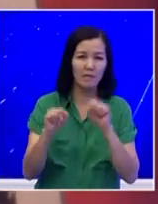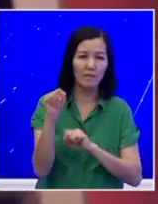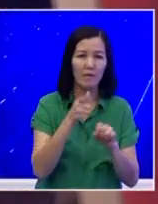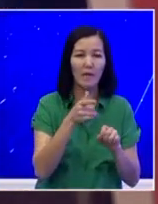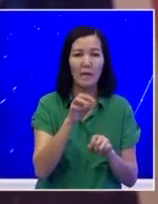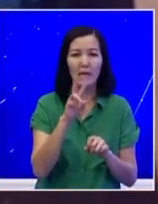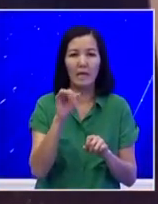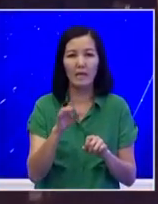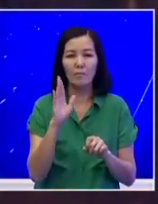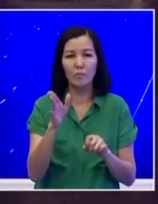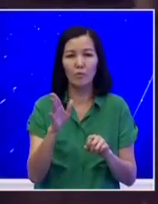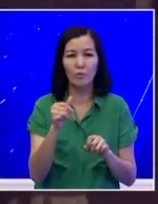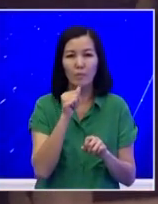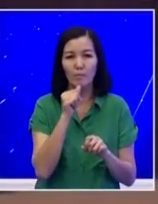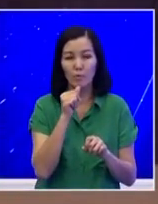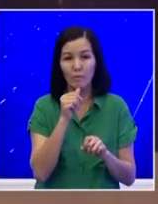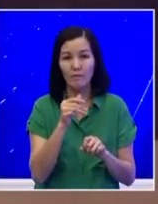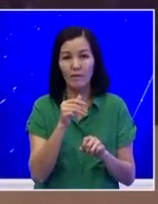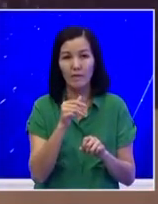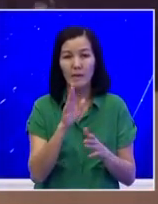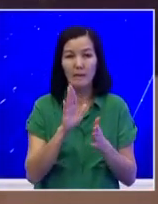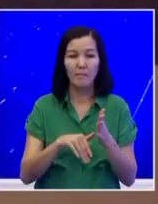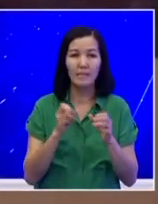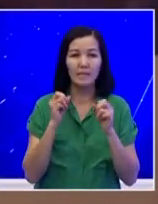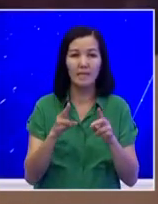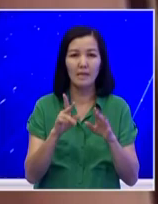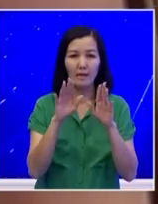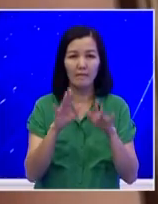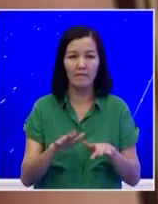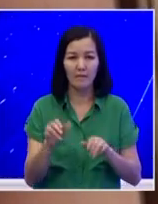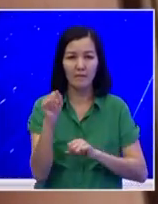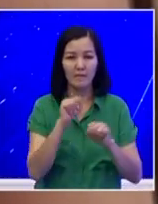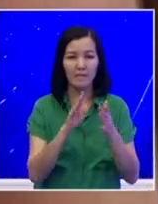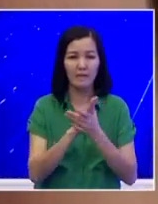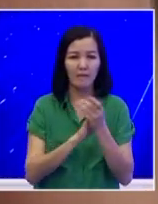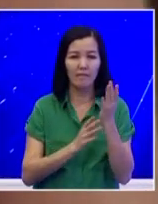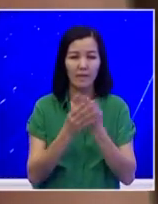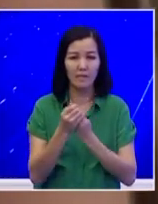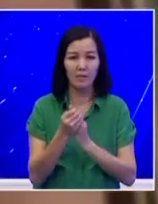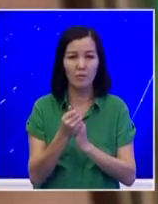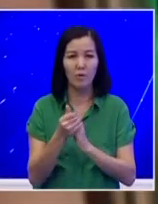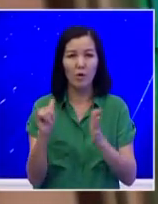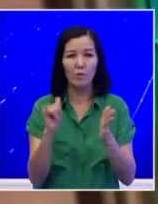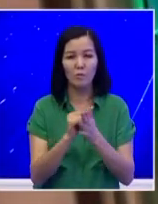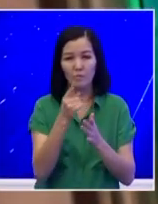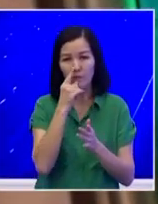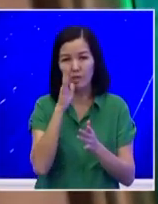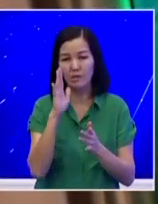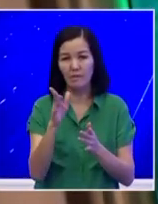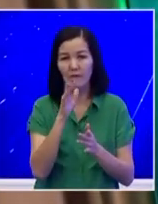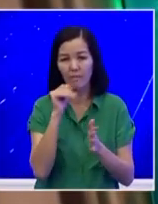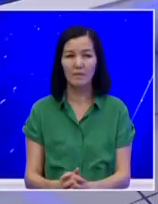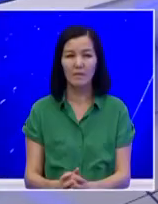дезинфицирующим гелем. Будут опробованы также бесконтактные автоматы для дезинфекции рук. 10 из них установят в ближайшее время.